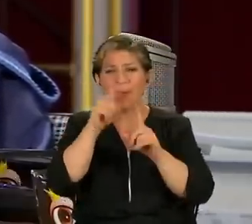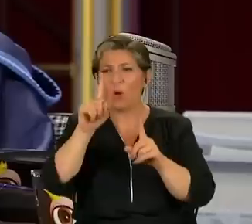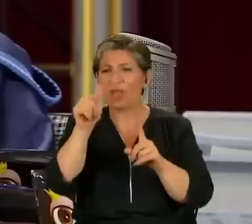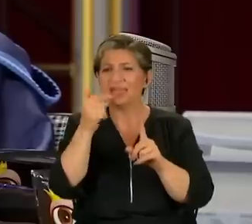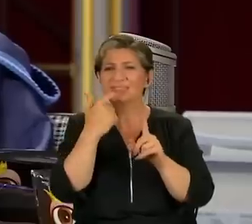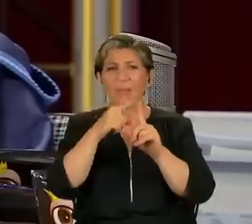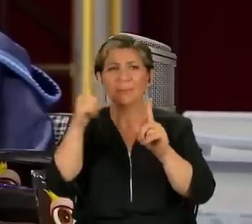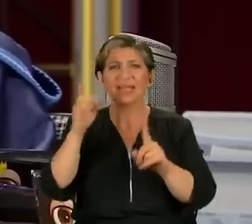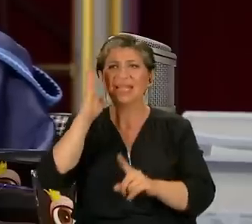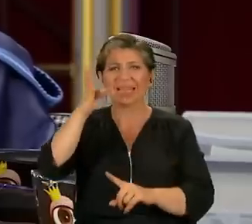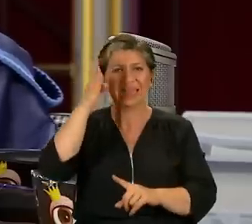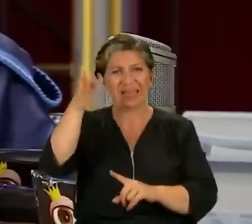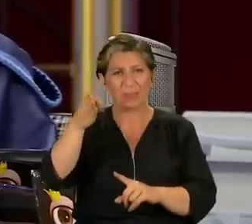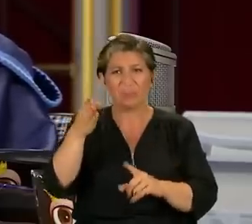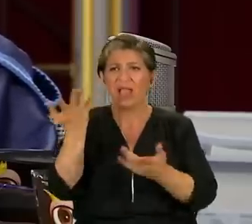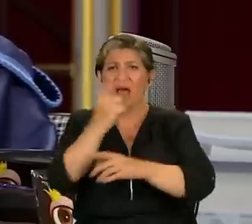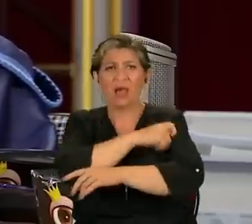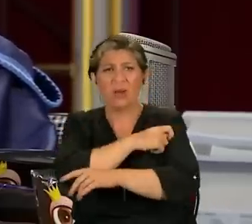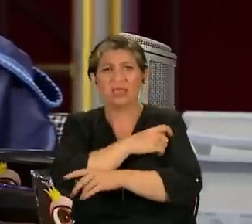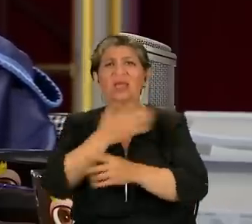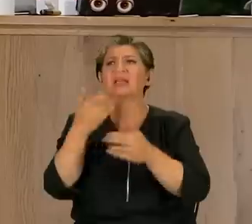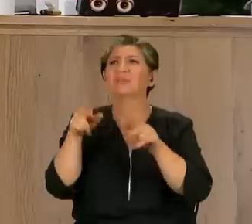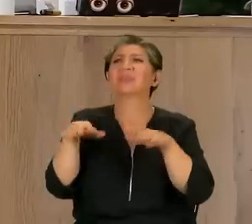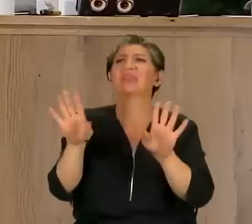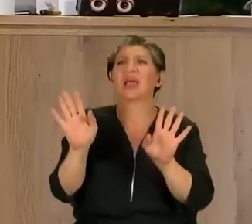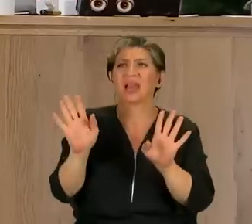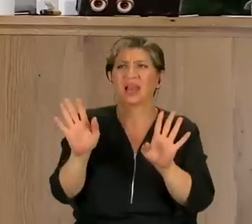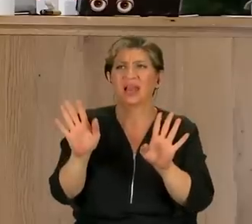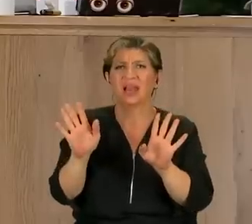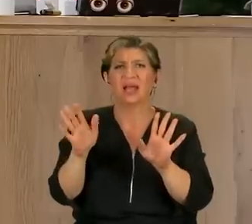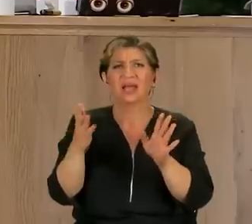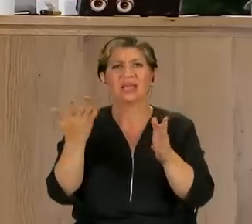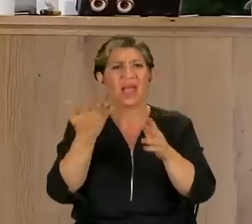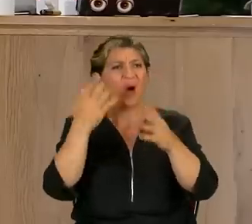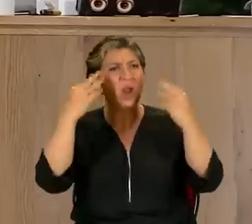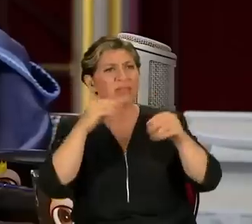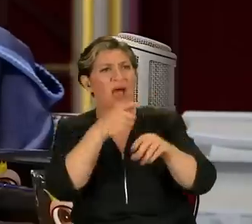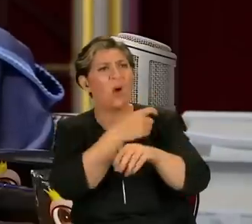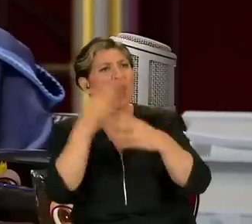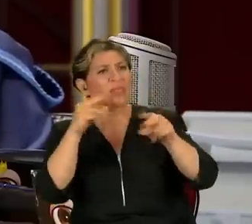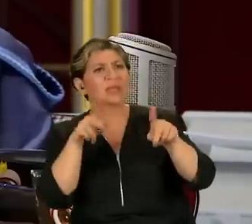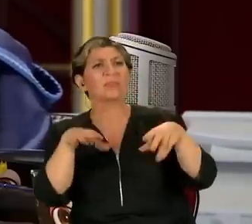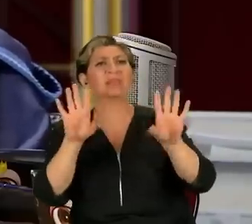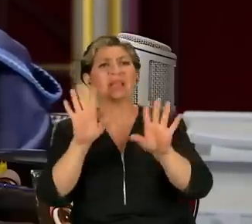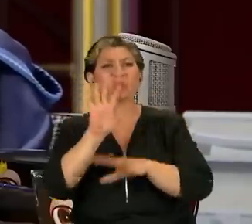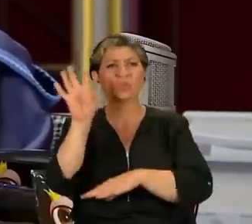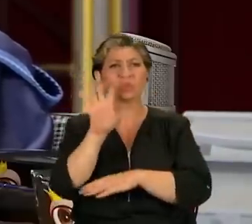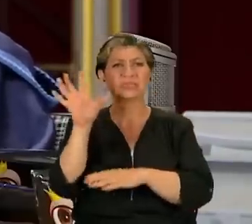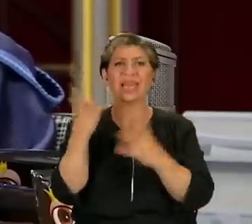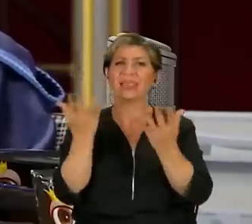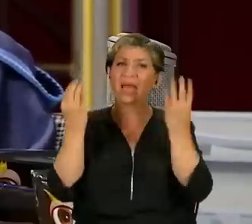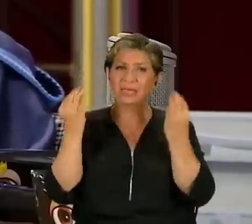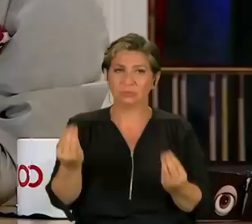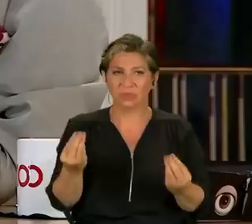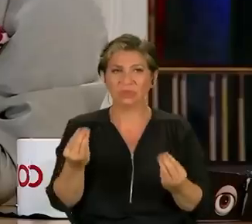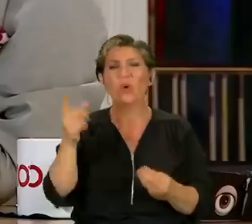16 yaşından beri gittiğim... Ne Almanya, Almanya'ydı... Hı. Ne Amsterdam, Amsterdam'dı. Turistken daha